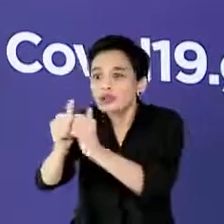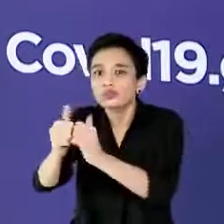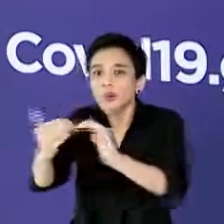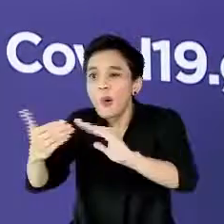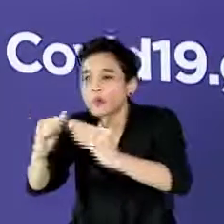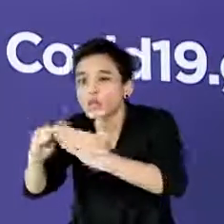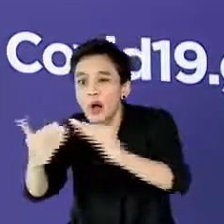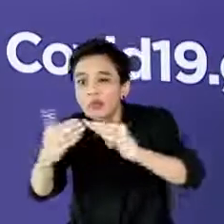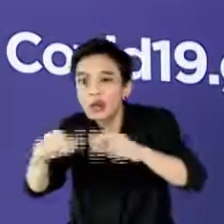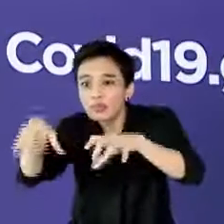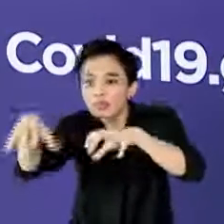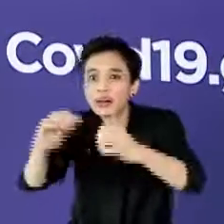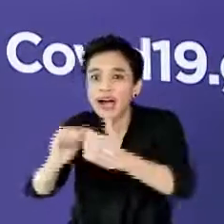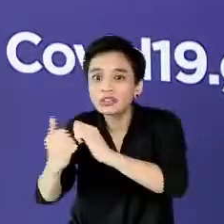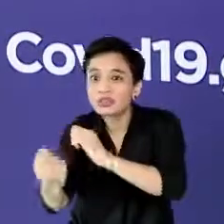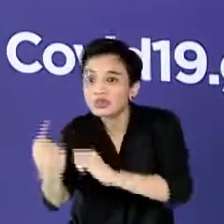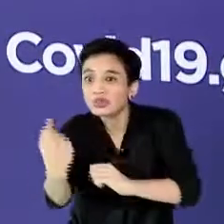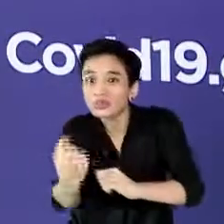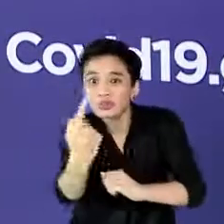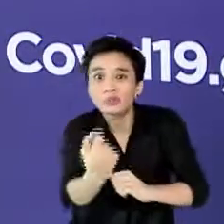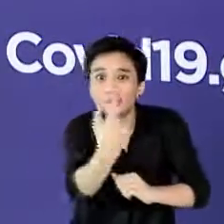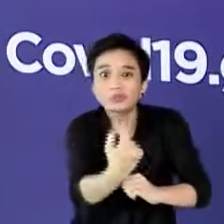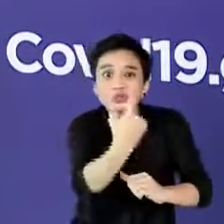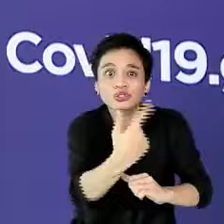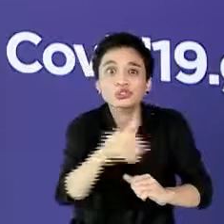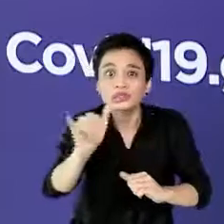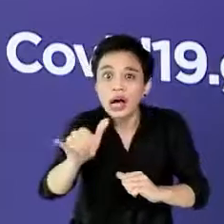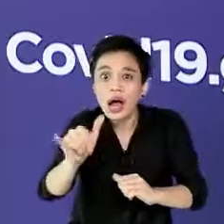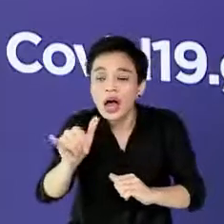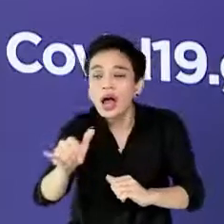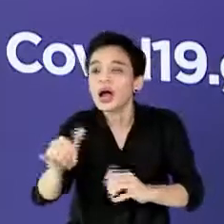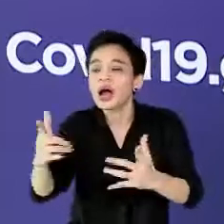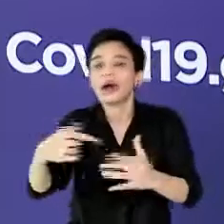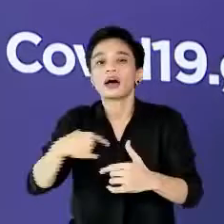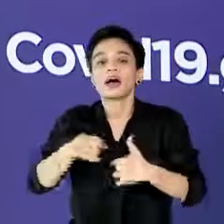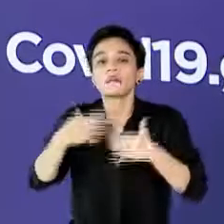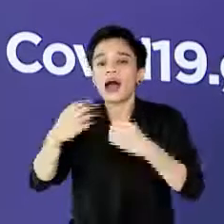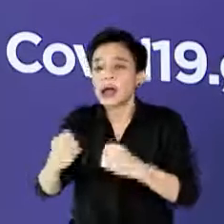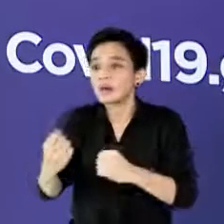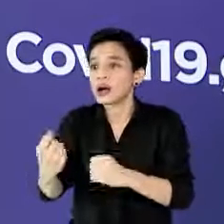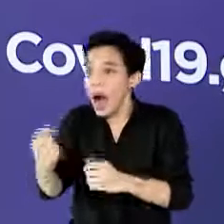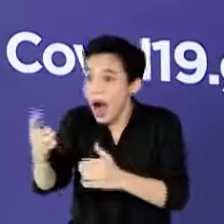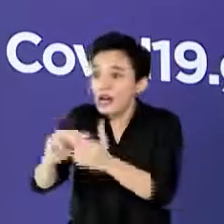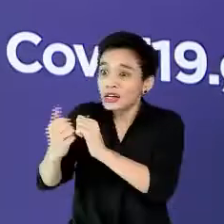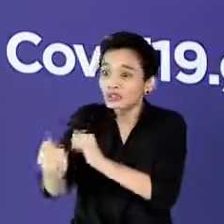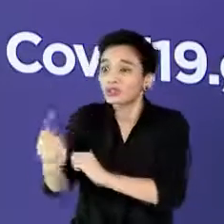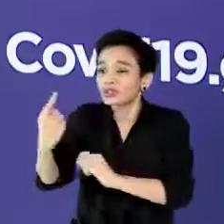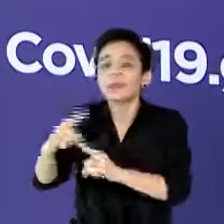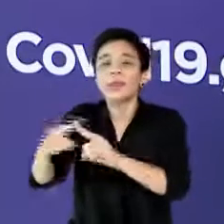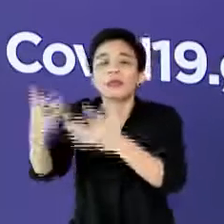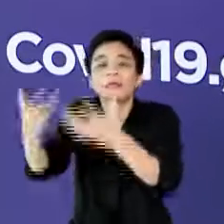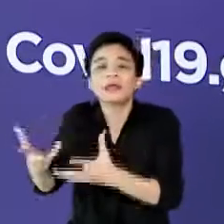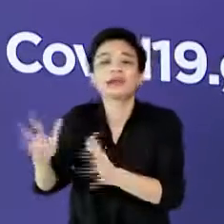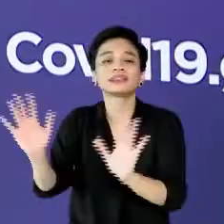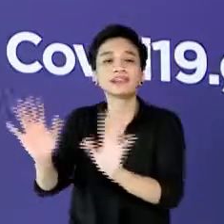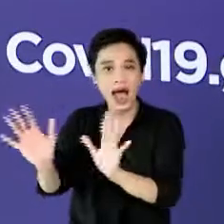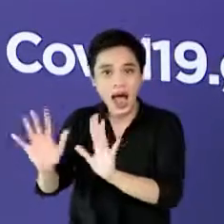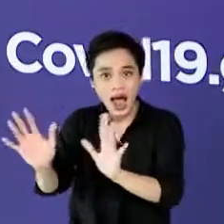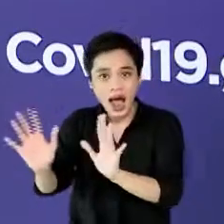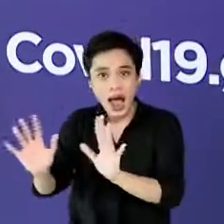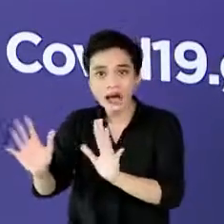komunitas itu bisa kita lakukan kita berharap mereka-mereka itu ditemukan dalam kondisi yang ringan atau tanpa gejala sehingga